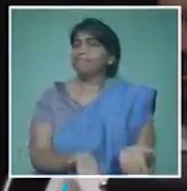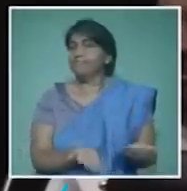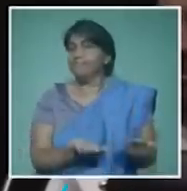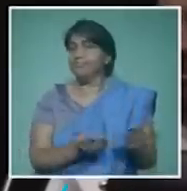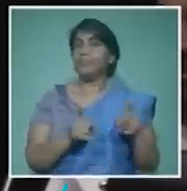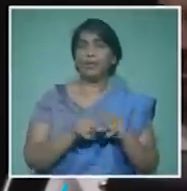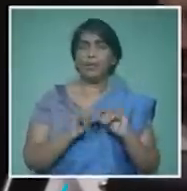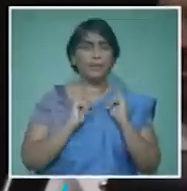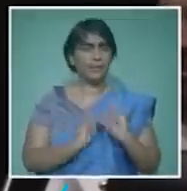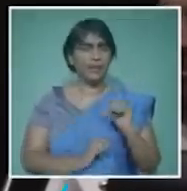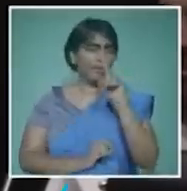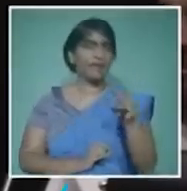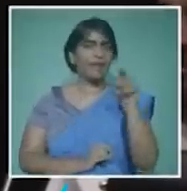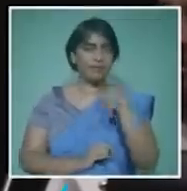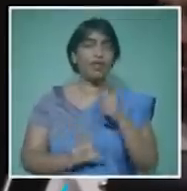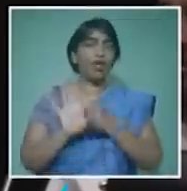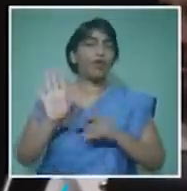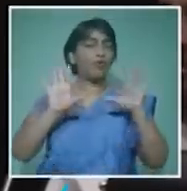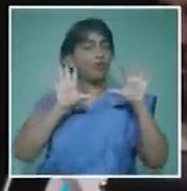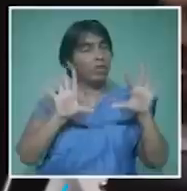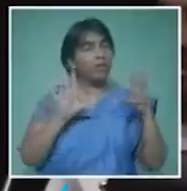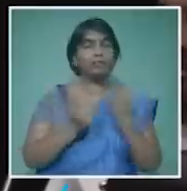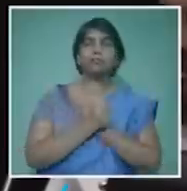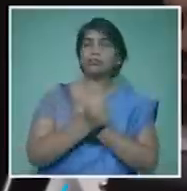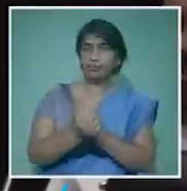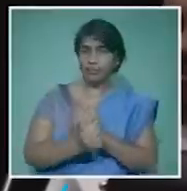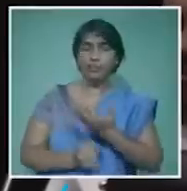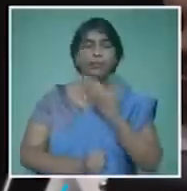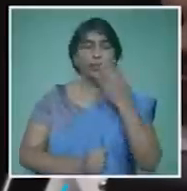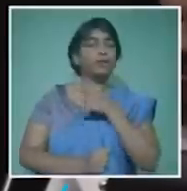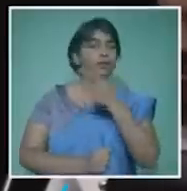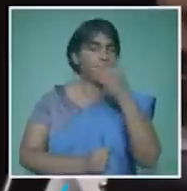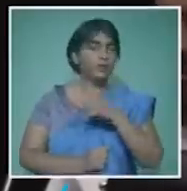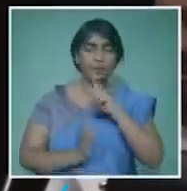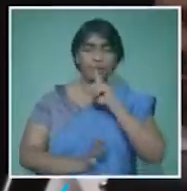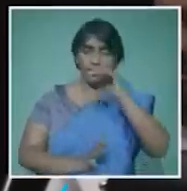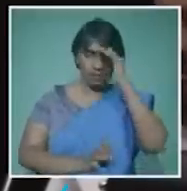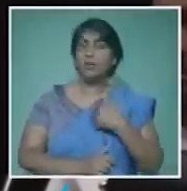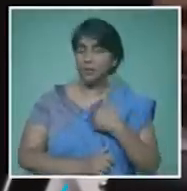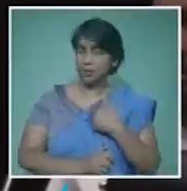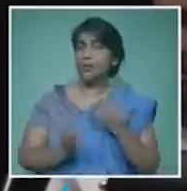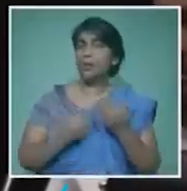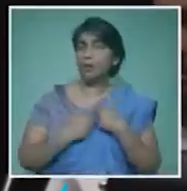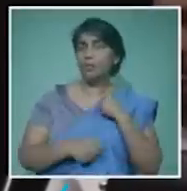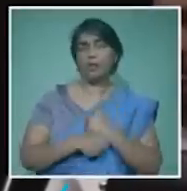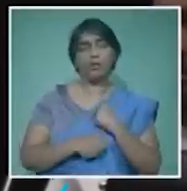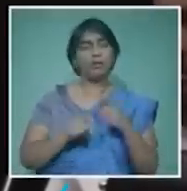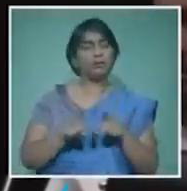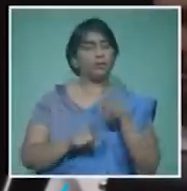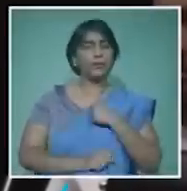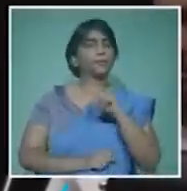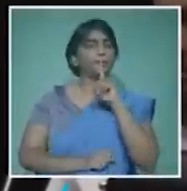දීම සාපරාදී වරදක් වසර 10ක් වුණත් සිරගත කරන්න පුළුවන් වරදක් ඒක නිසා ගරු කතානායකතුමනි අපි ආණ්ඩුවක් විදියට